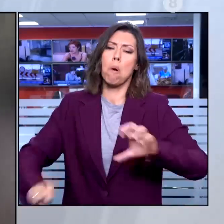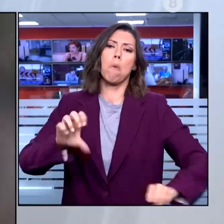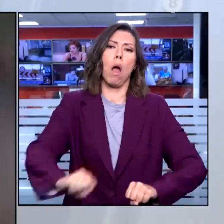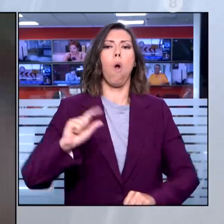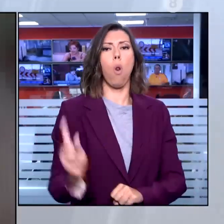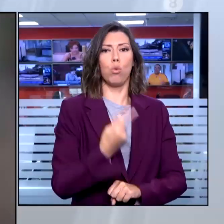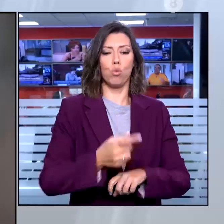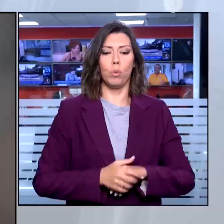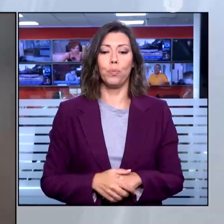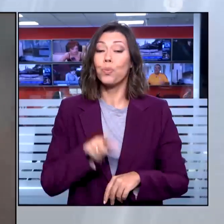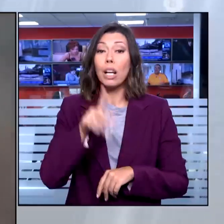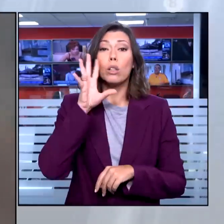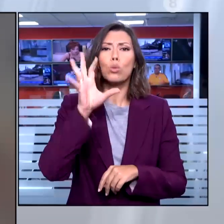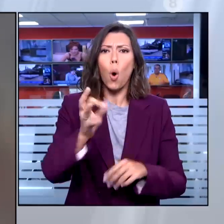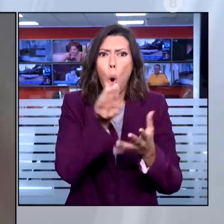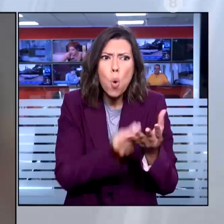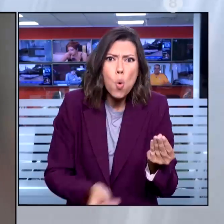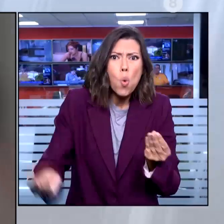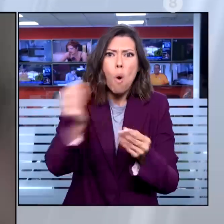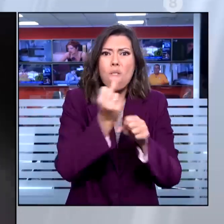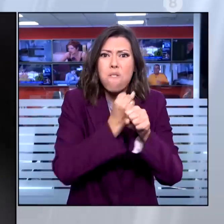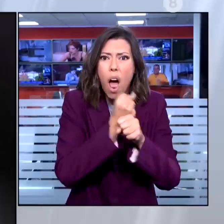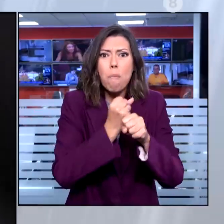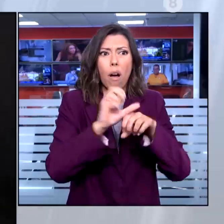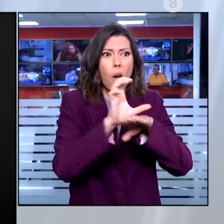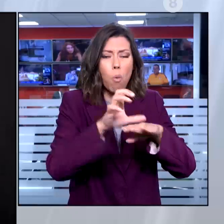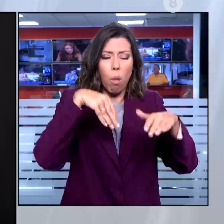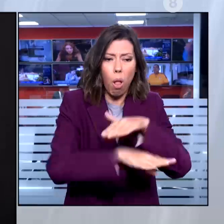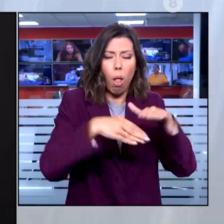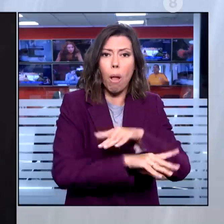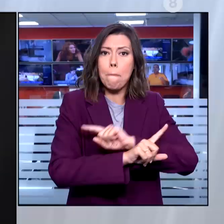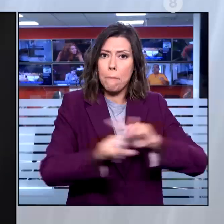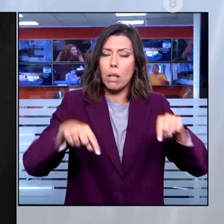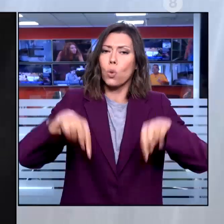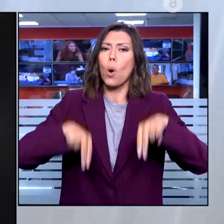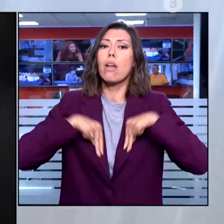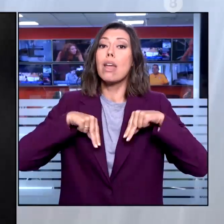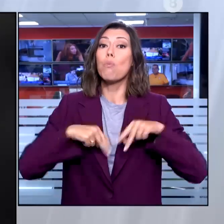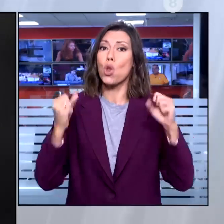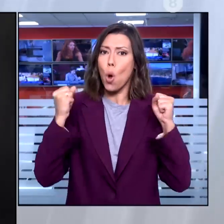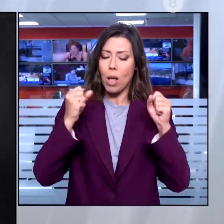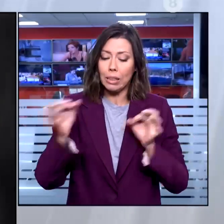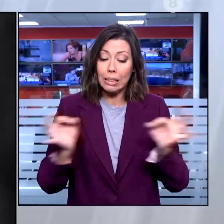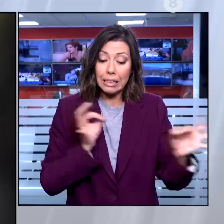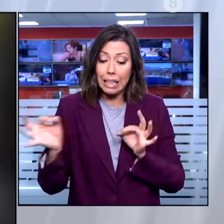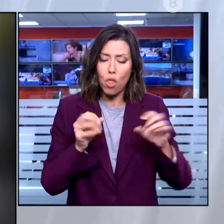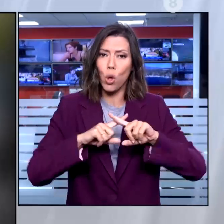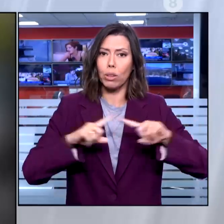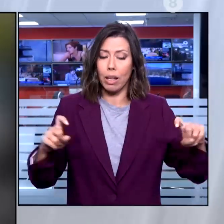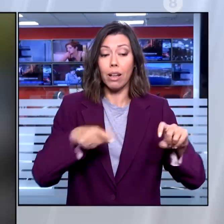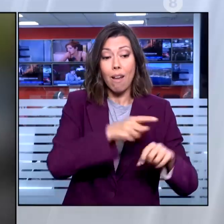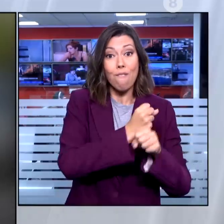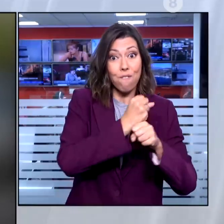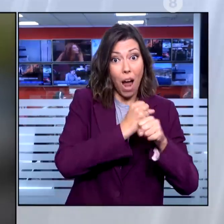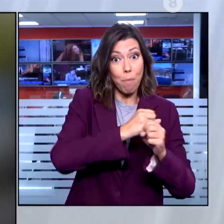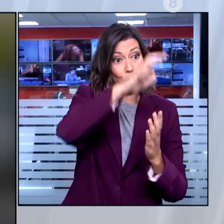στις υπερσυνταγογραφήσεις, το Υπουργείο Υγείας σχεδιάζει σύστημα ασφαλείας, βάσει του οποίου θα απαιτείται επιβεβαιωτικό μήνυμα συνένεσης